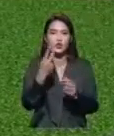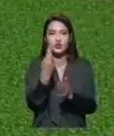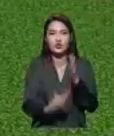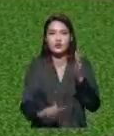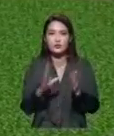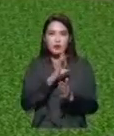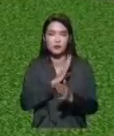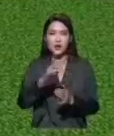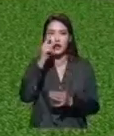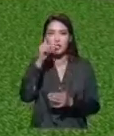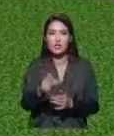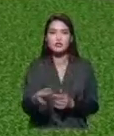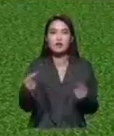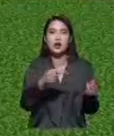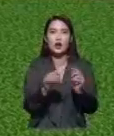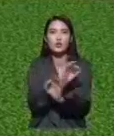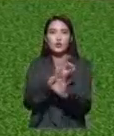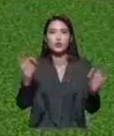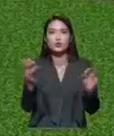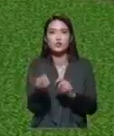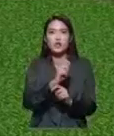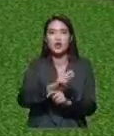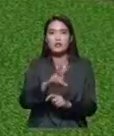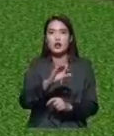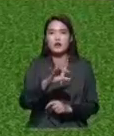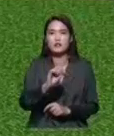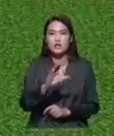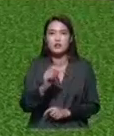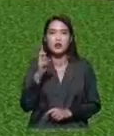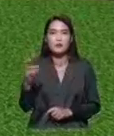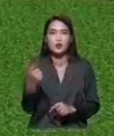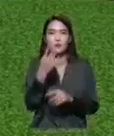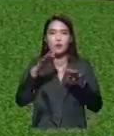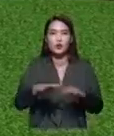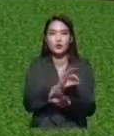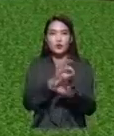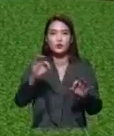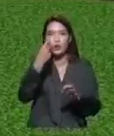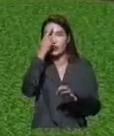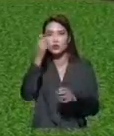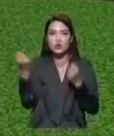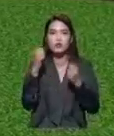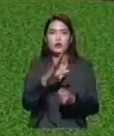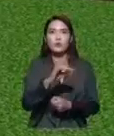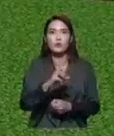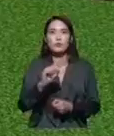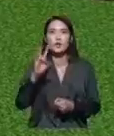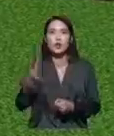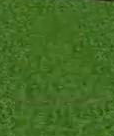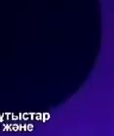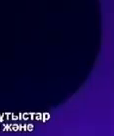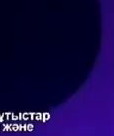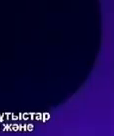қалды. Ерлер арасындағы үздік теннисші Александр Бублик бірінші айналымда үнді спортшысы Сумит Нагалға есе